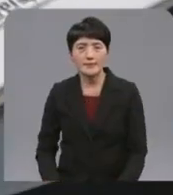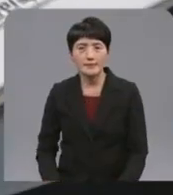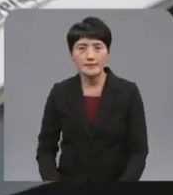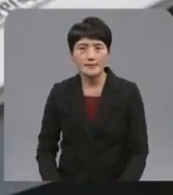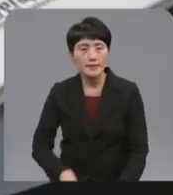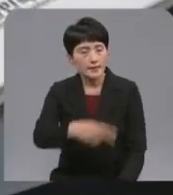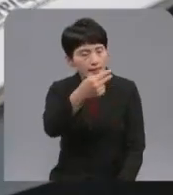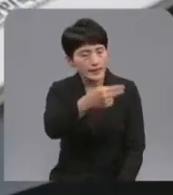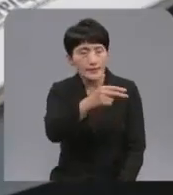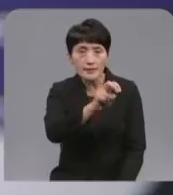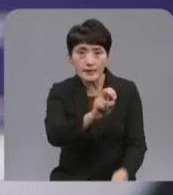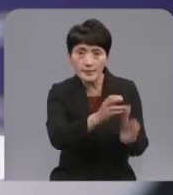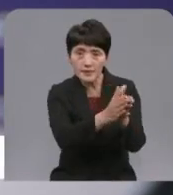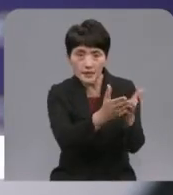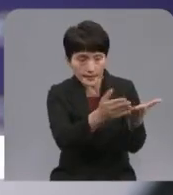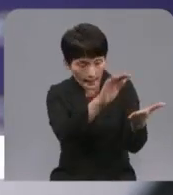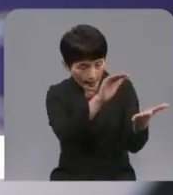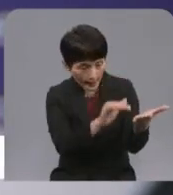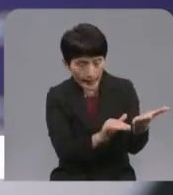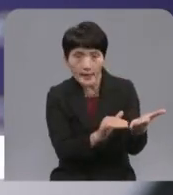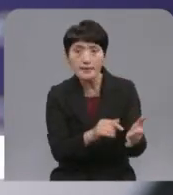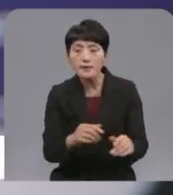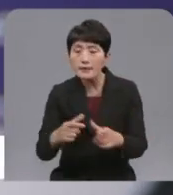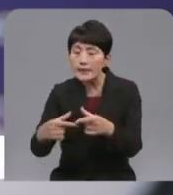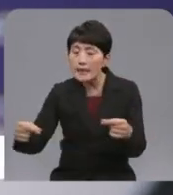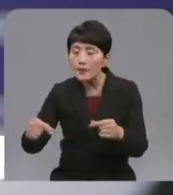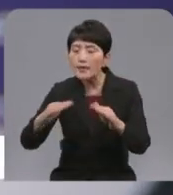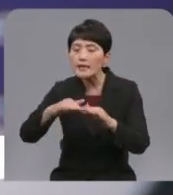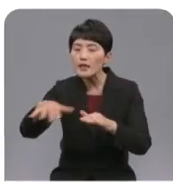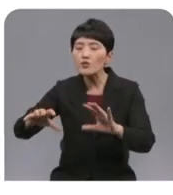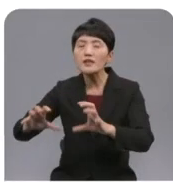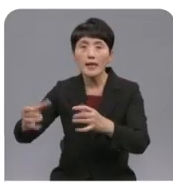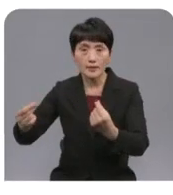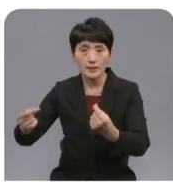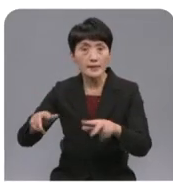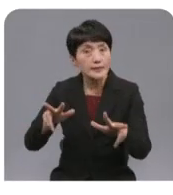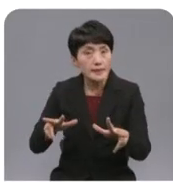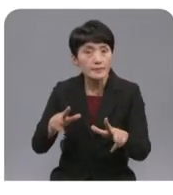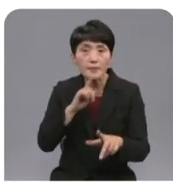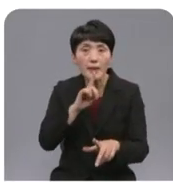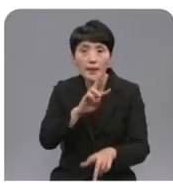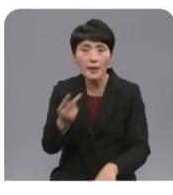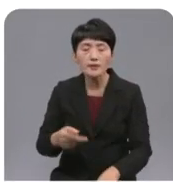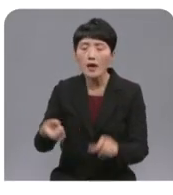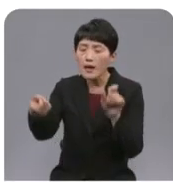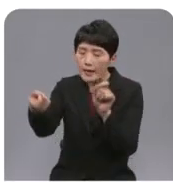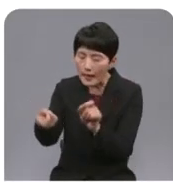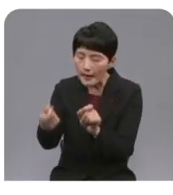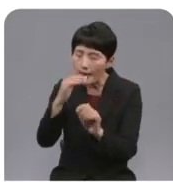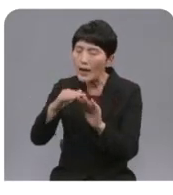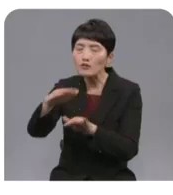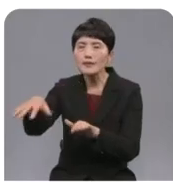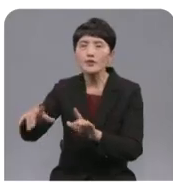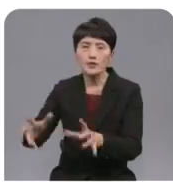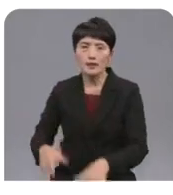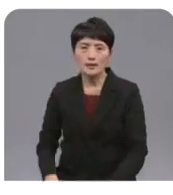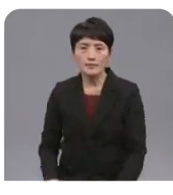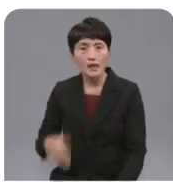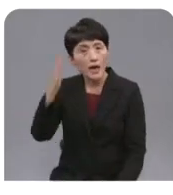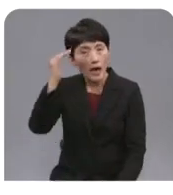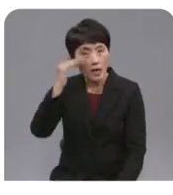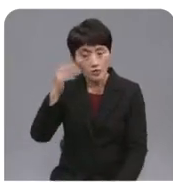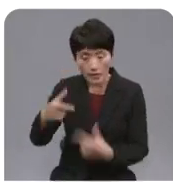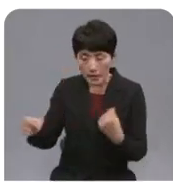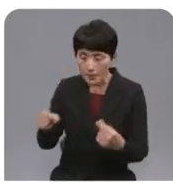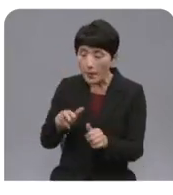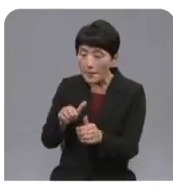2020 comme une simple nation voisine mais cette année cette expression a été remplacée par celle de pays voisins proches s'agissant